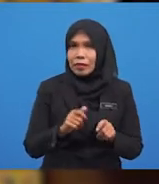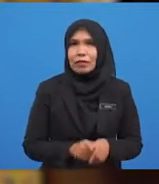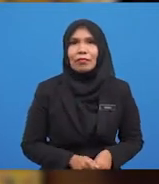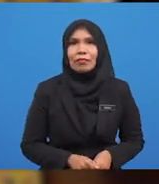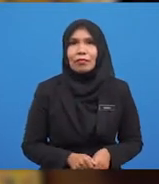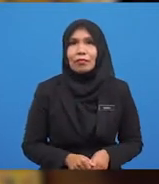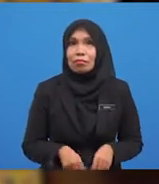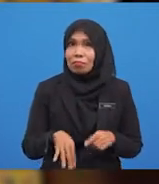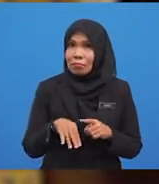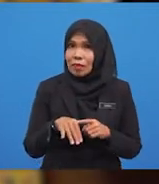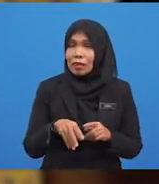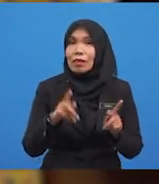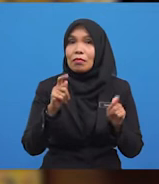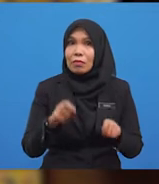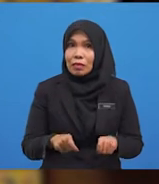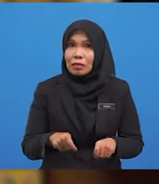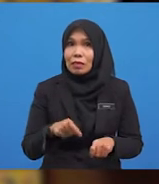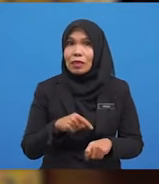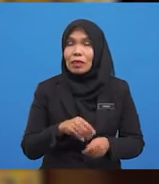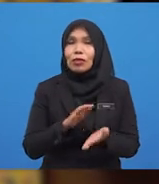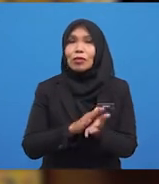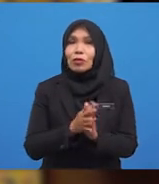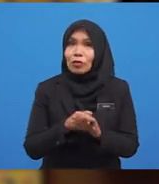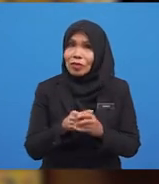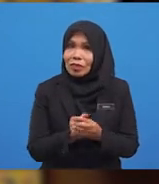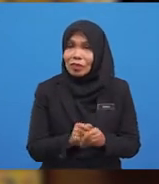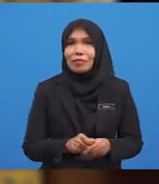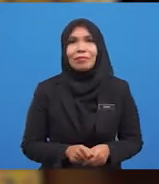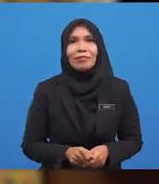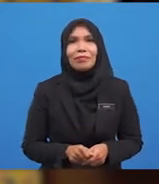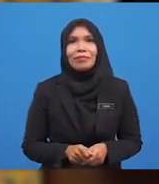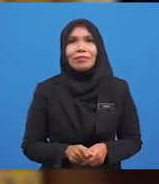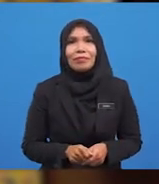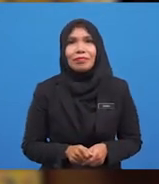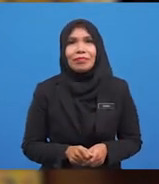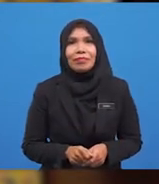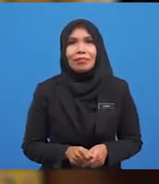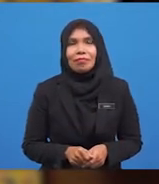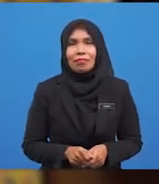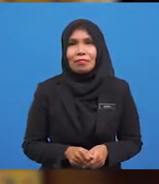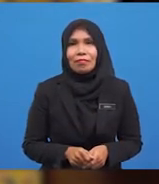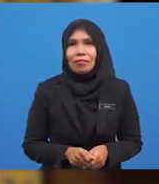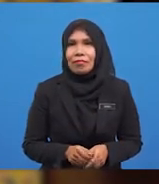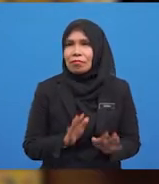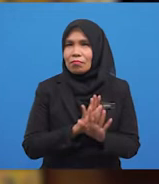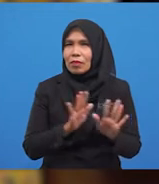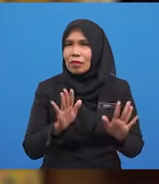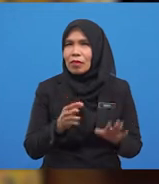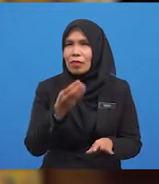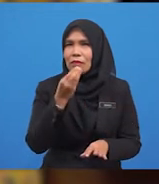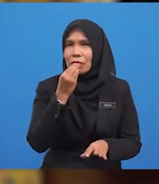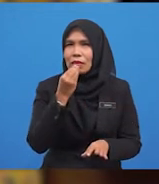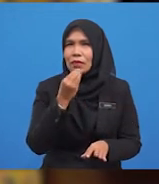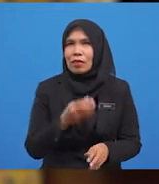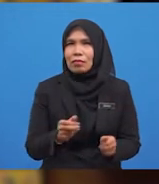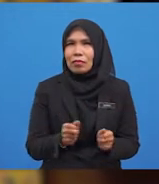tangan mestilah dicuci dahulu. Oh ya, semestinya. Jangan makan buah-buahan dengan